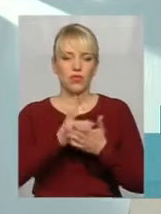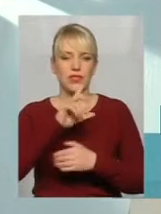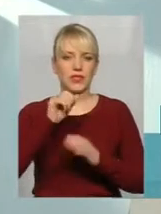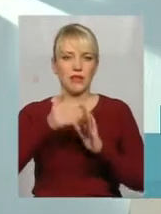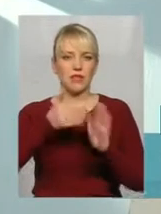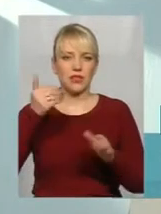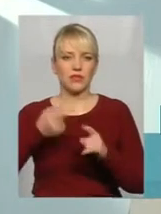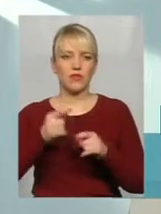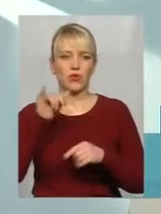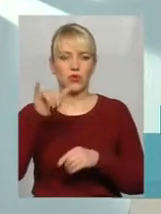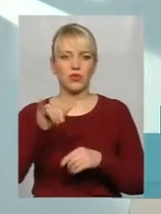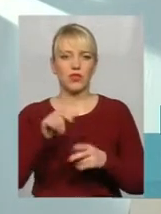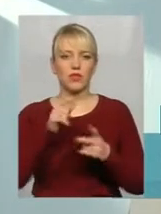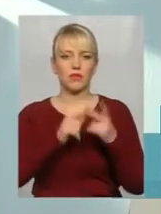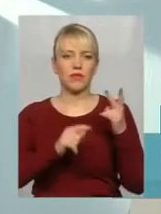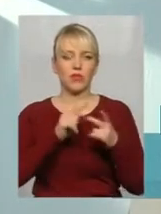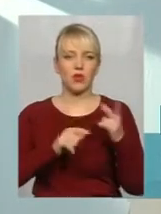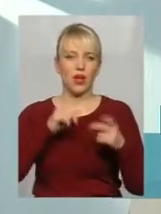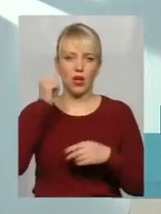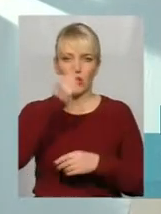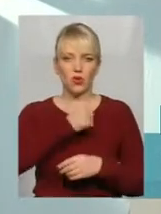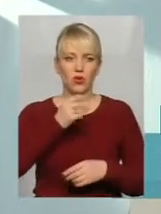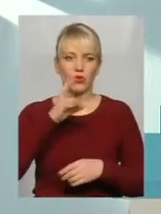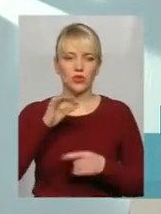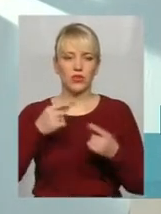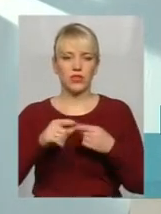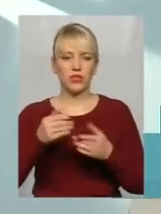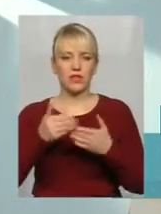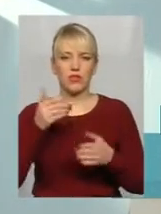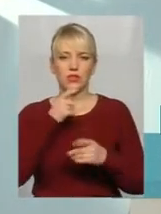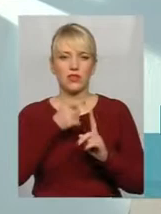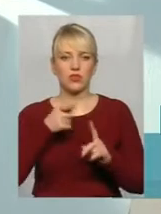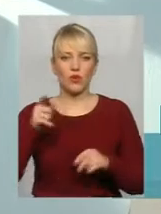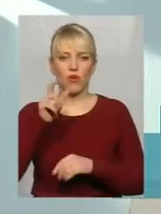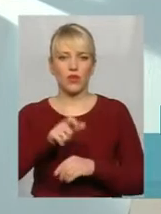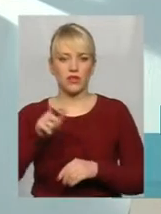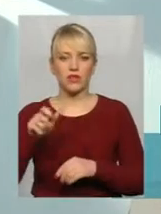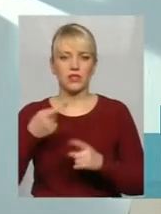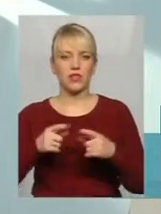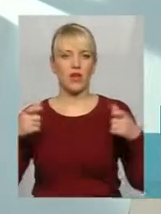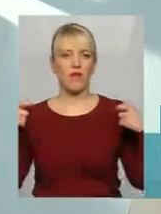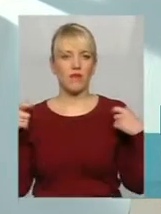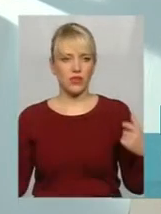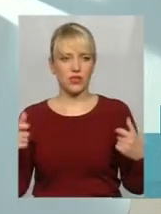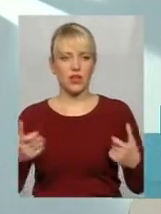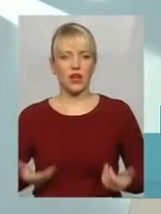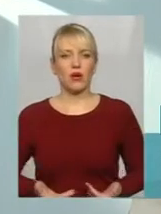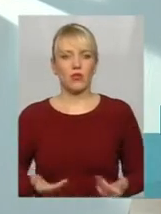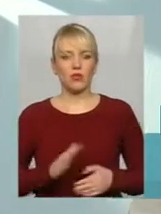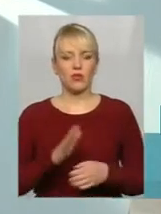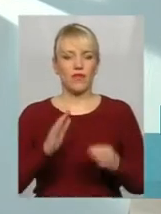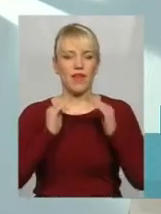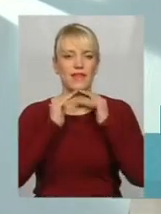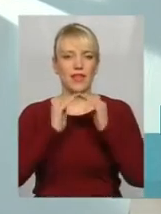термін служби 1,5 року. Але відрізняється від строків тим, що це офіцер, він проживає не в казармі,